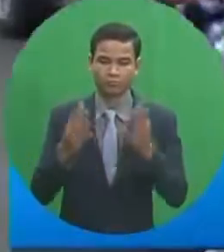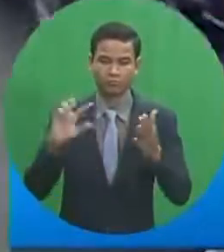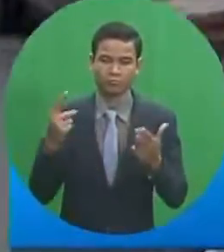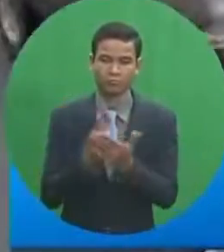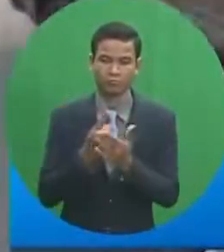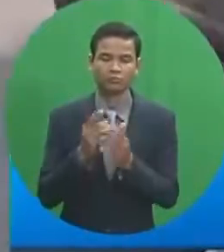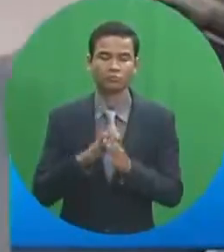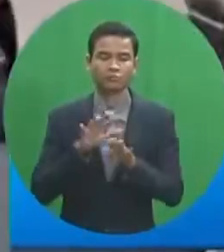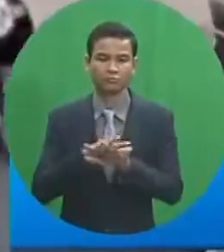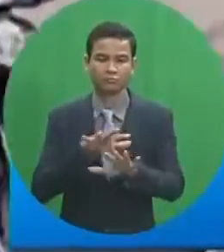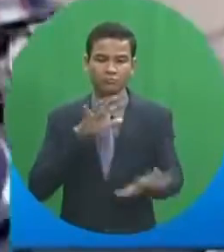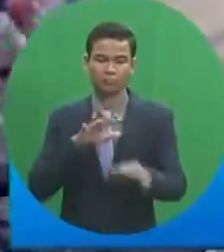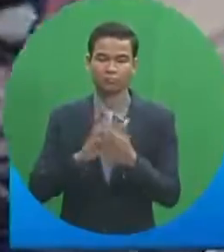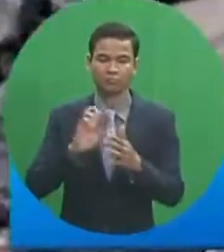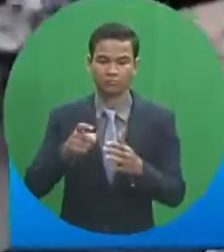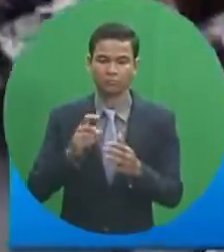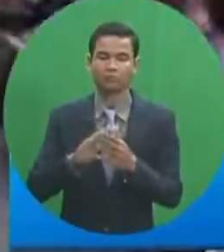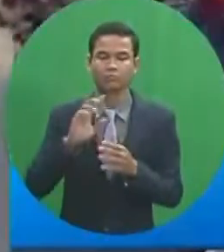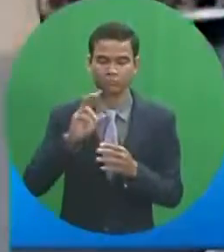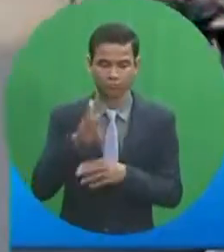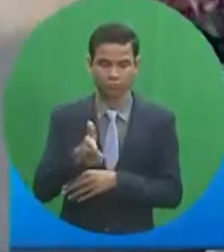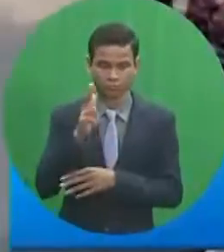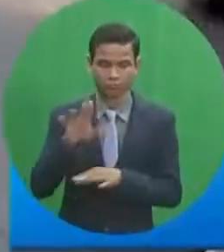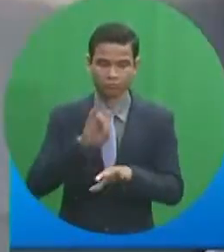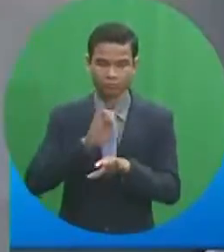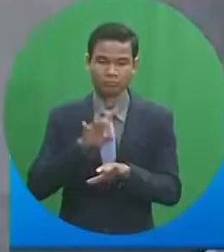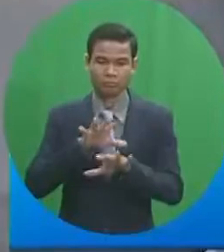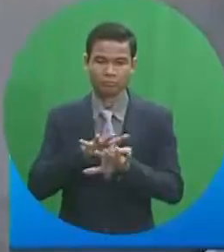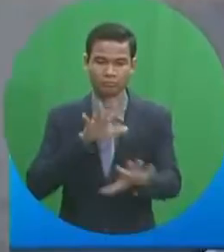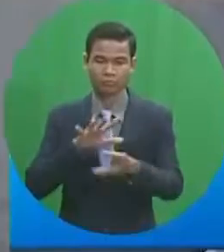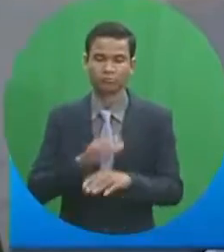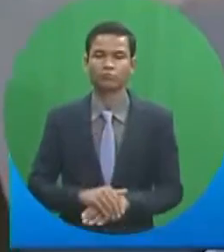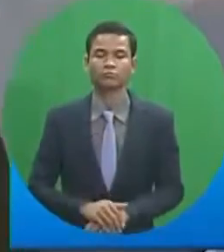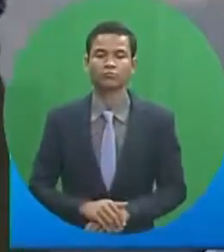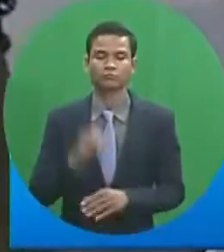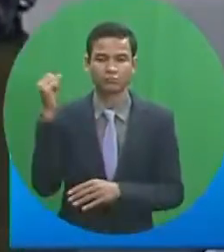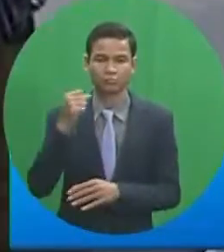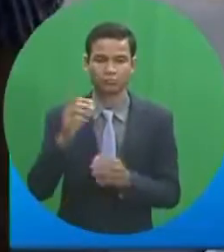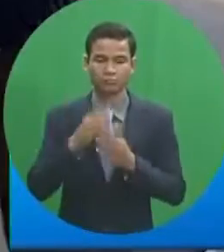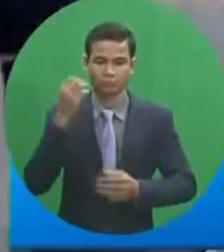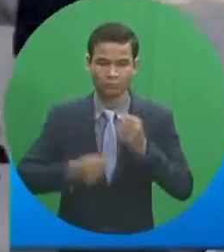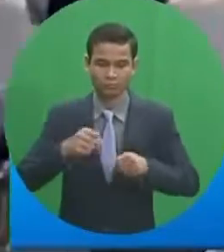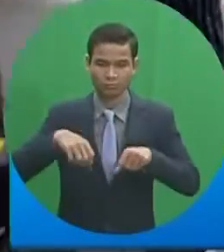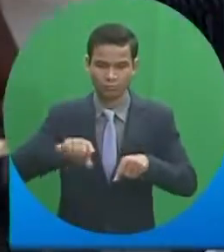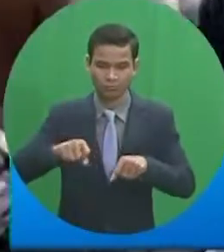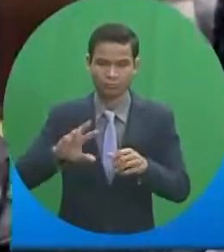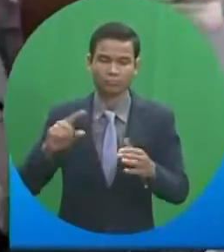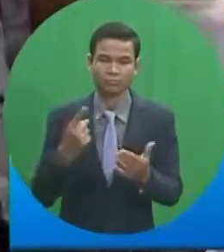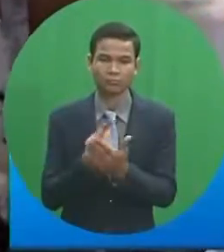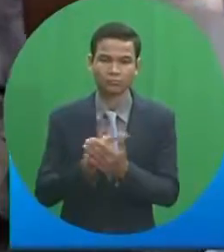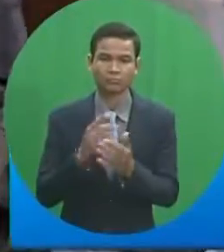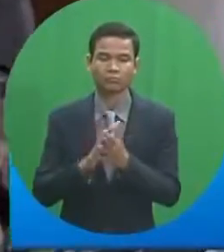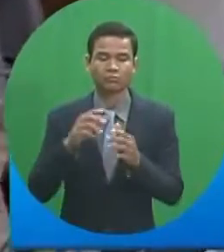ត្រូវបានដង្ហែពេញទីក្រុងម៉ាន់ដាឡេនៅថ្ងៃអង្គារនេះយានជំនិះរាប់រយគ្រឿងបានចូលរួមដង្ហែសពបាតកោម្នាក់ដែលបានបាញ់សម្លាប់នៅក្នុងពេលធ្វើបាតកម្ម រថយន្តនិងម៉ូតូបានចូលរួមនៅក្នុងការ